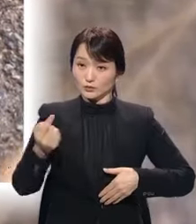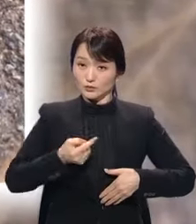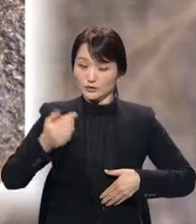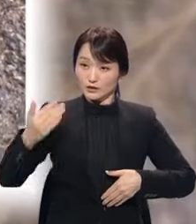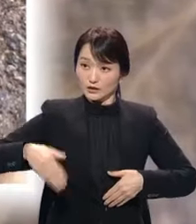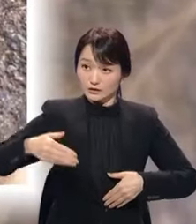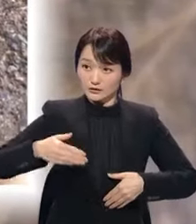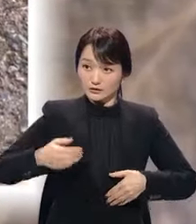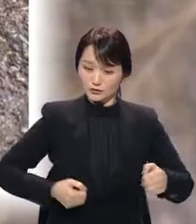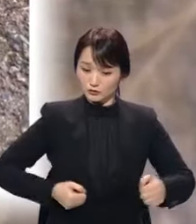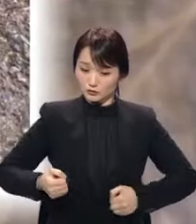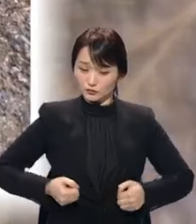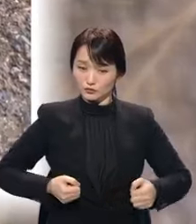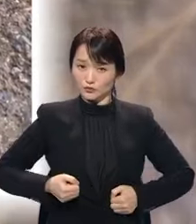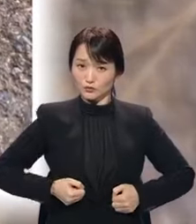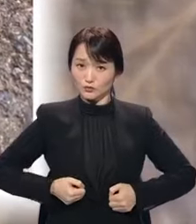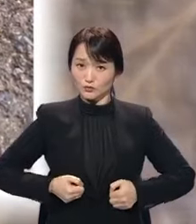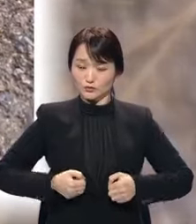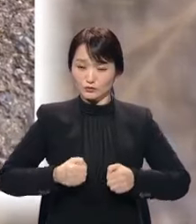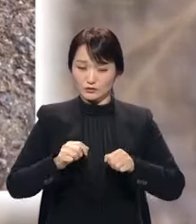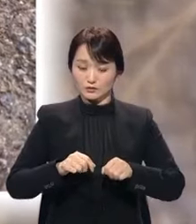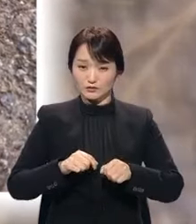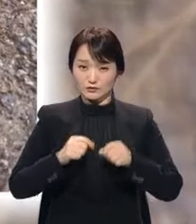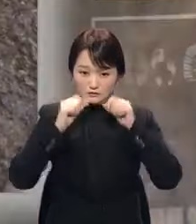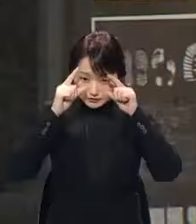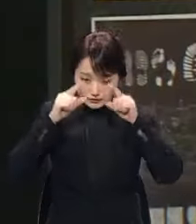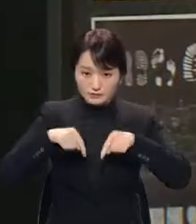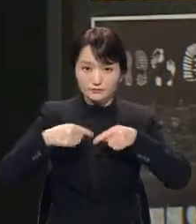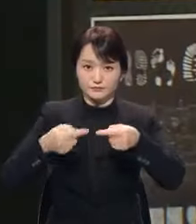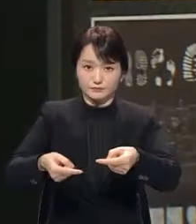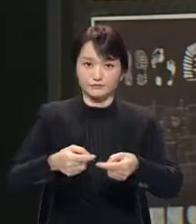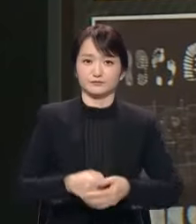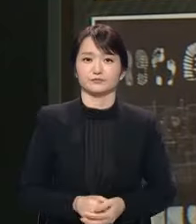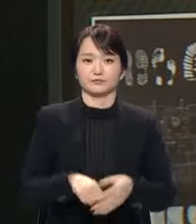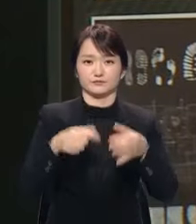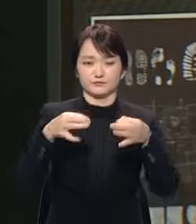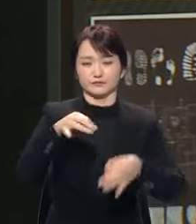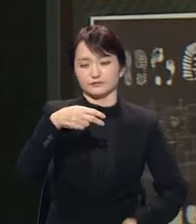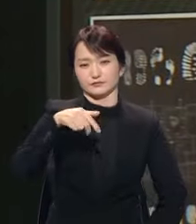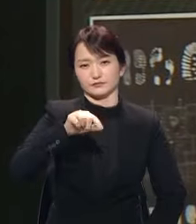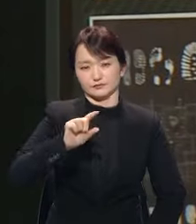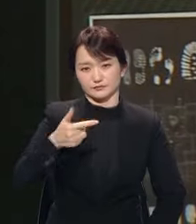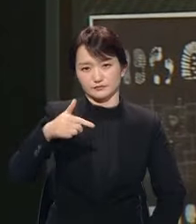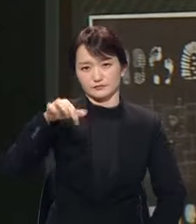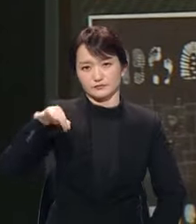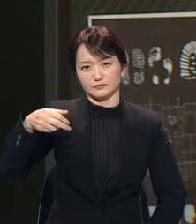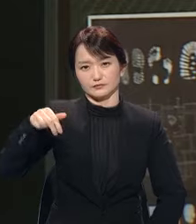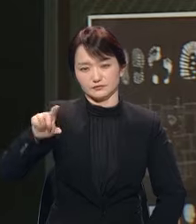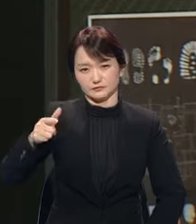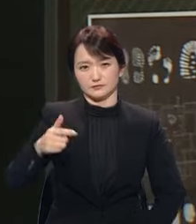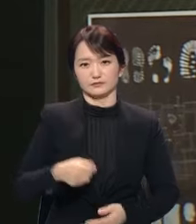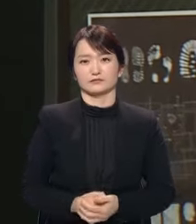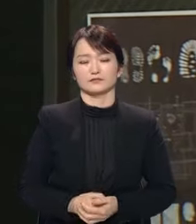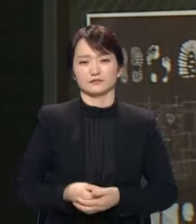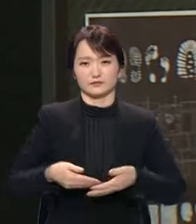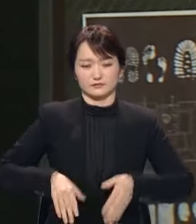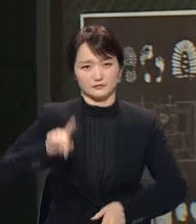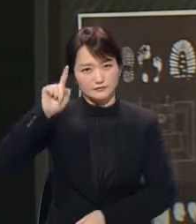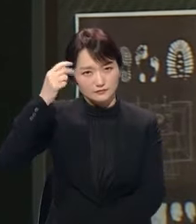나왔습니다 하신 손용현님. 자, 김희선, 김하진, 모자님. 자, 생후 120일째 아기